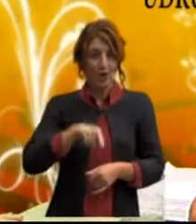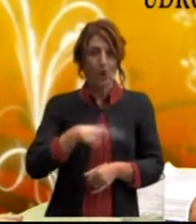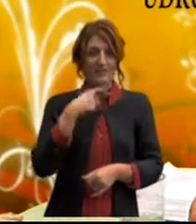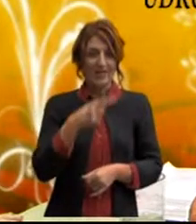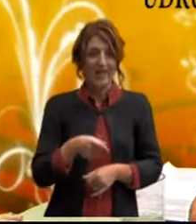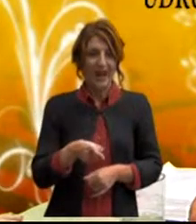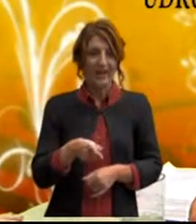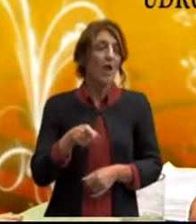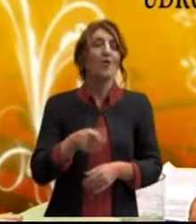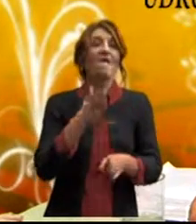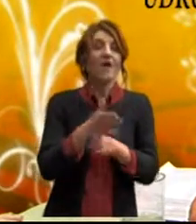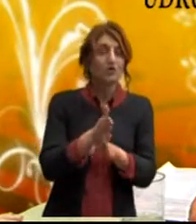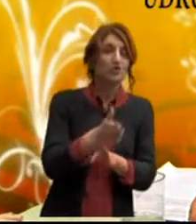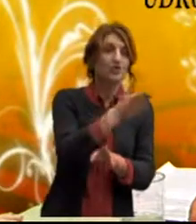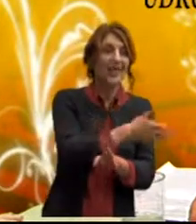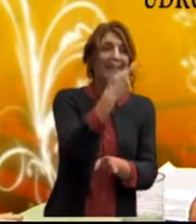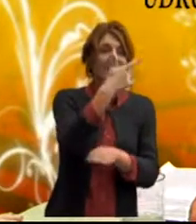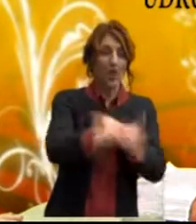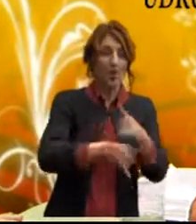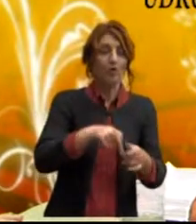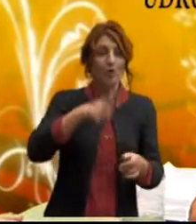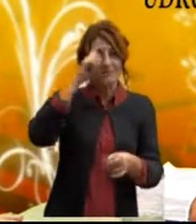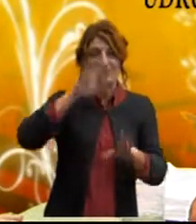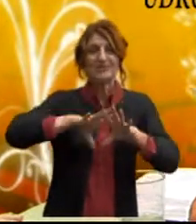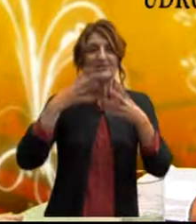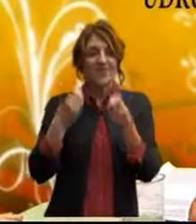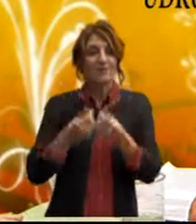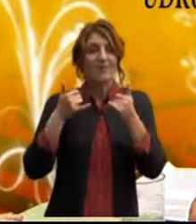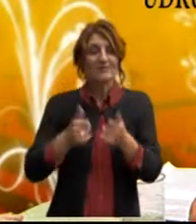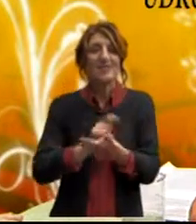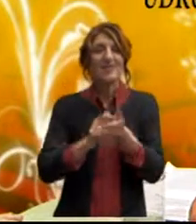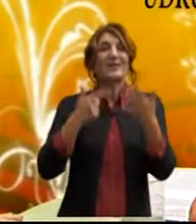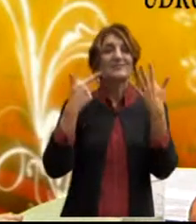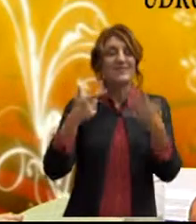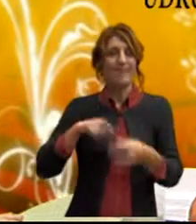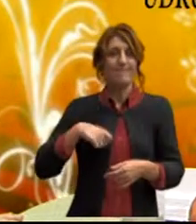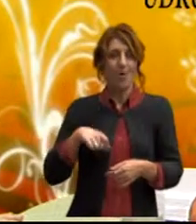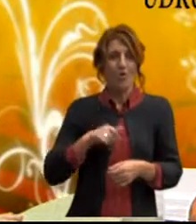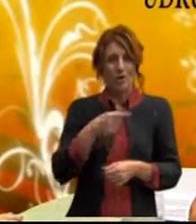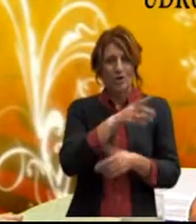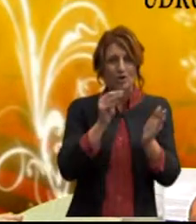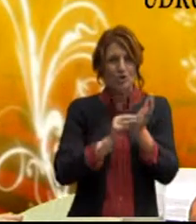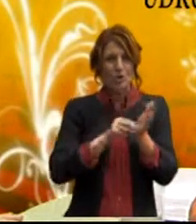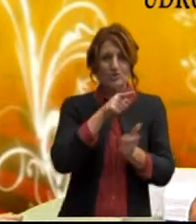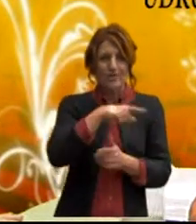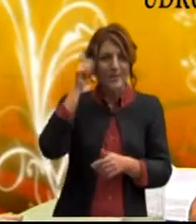već 2 godine, već je 7 godina od tog prošlo. Da li mi smatrate da se danas još unutra